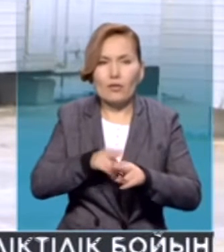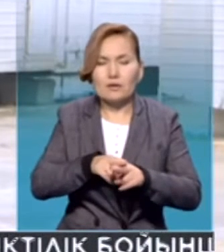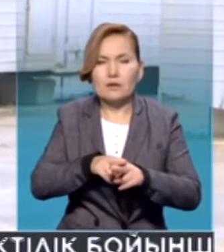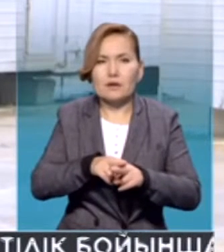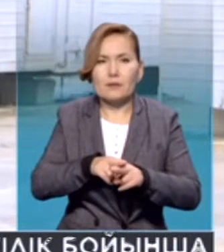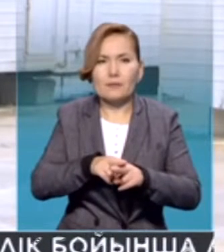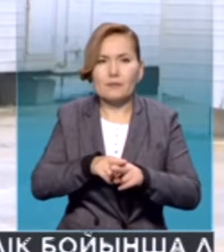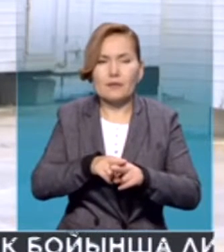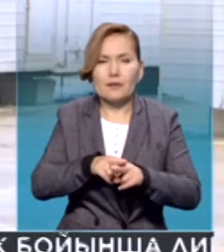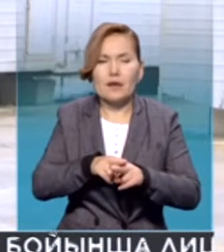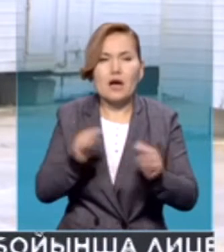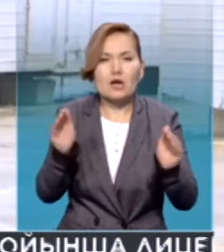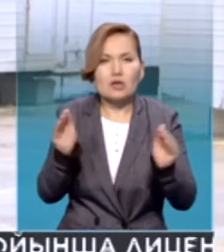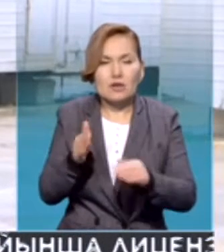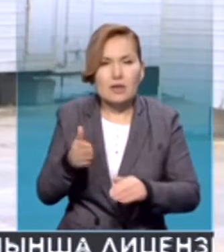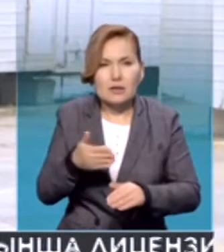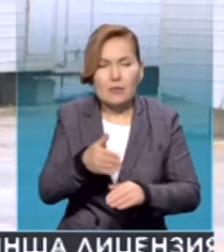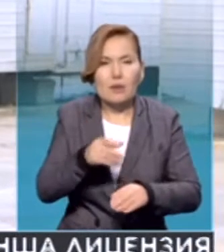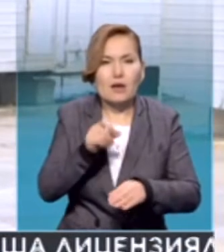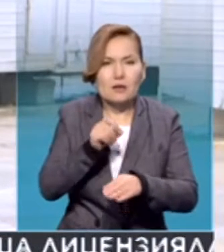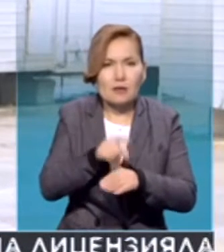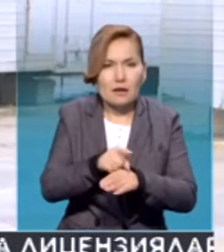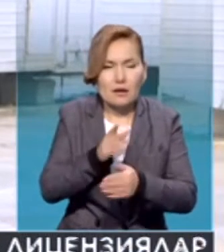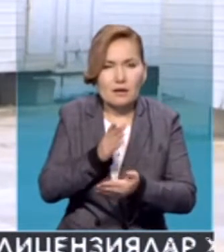Балықтың несіне шабақтарына да, балықтың